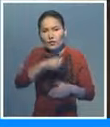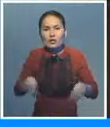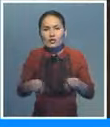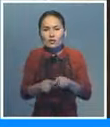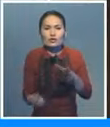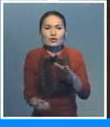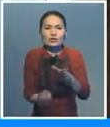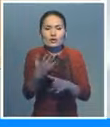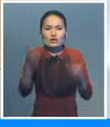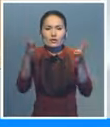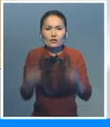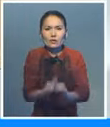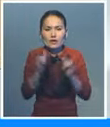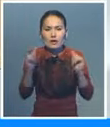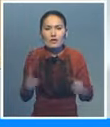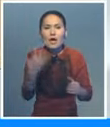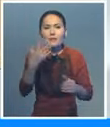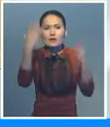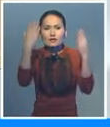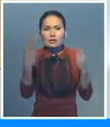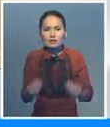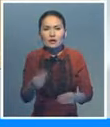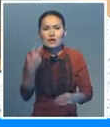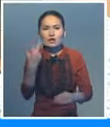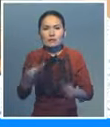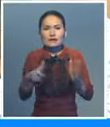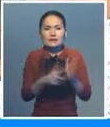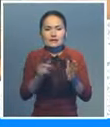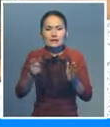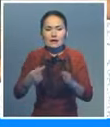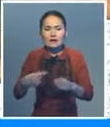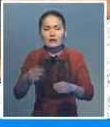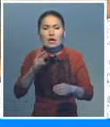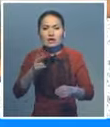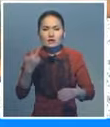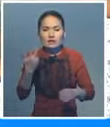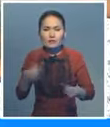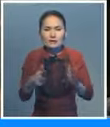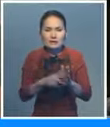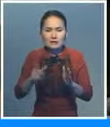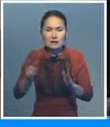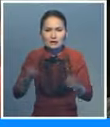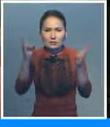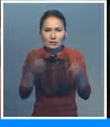зардап шеккендер де аз болмаған. 5 күнде 28 адам жарақат алған, оның 24-і жас жеткіншектер.